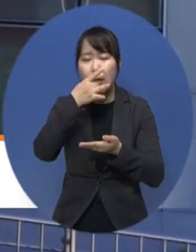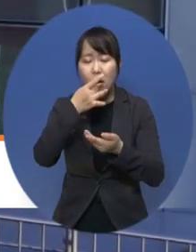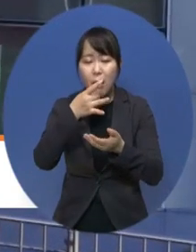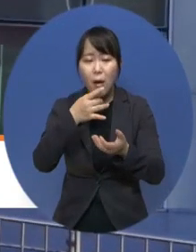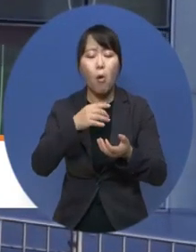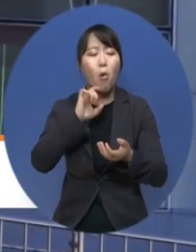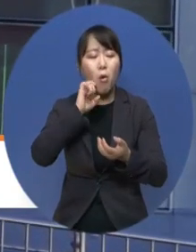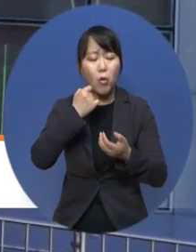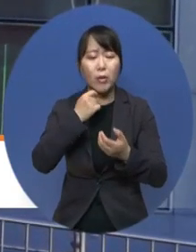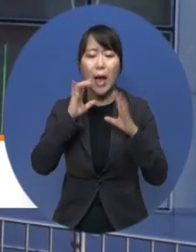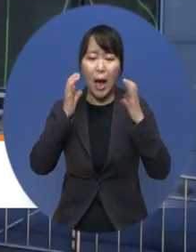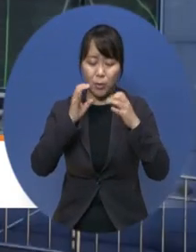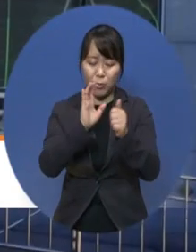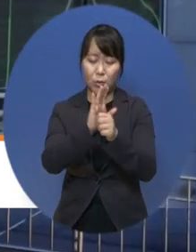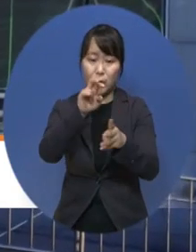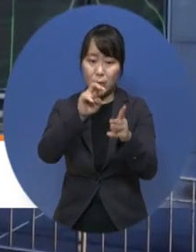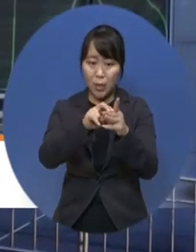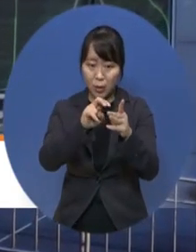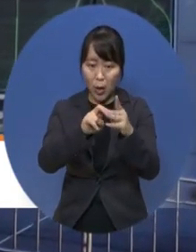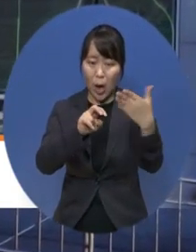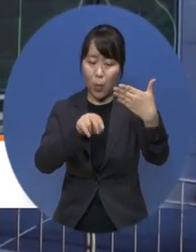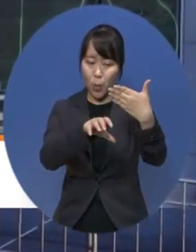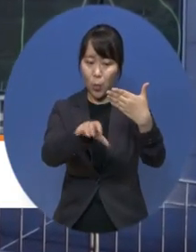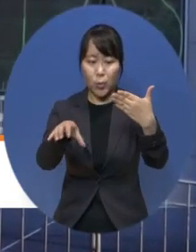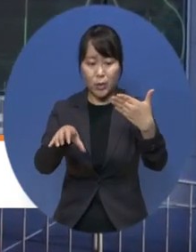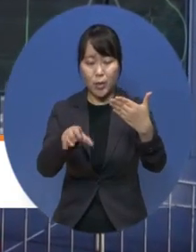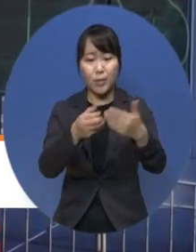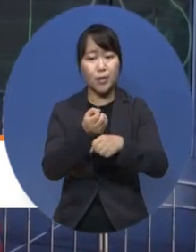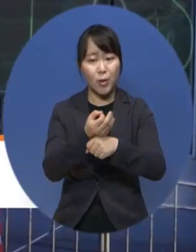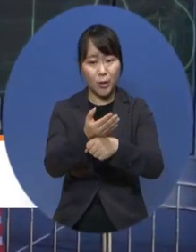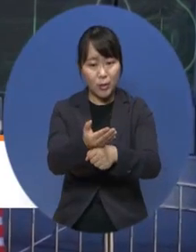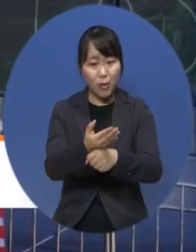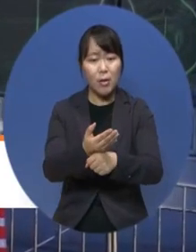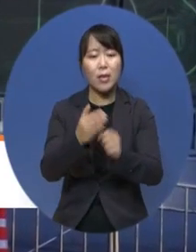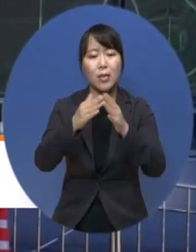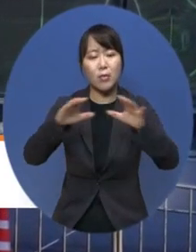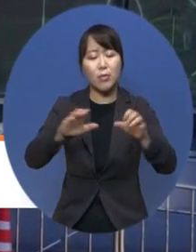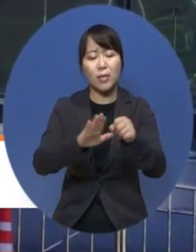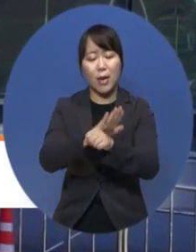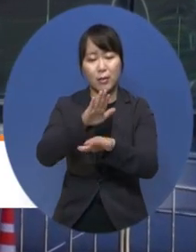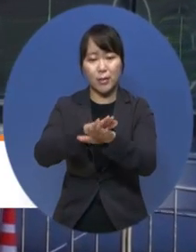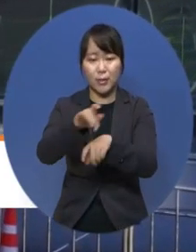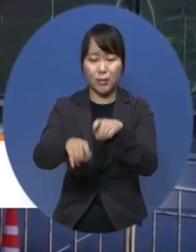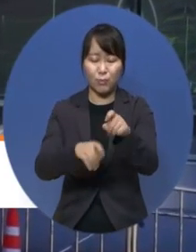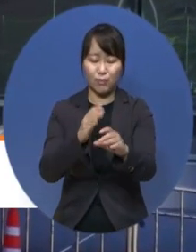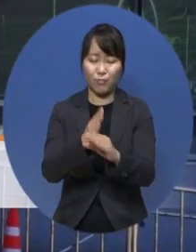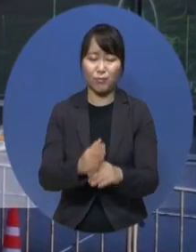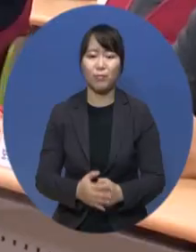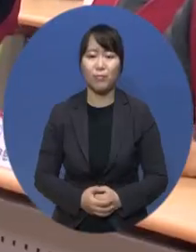어려운 아동지원센터 9곳에 전달해 이웃 사랑을 실천했습니다.